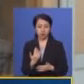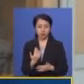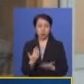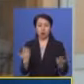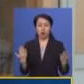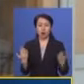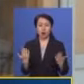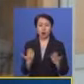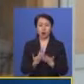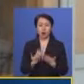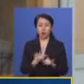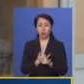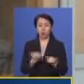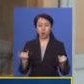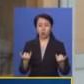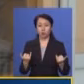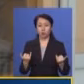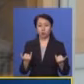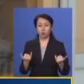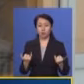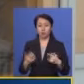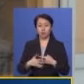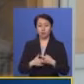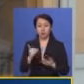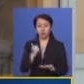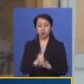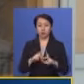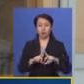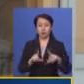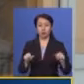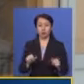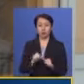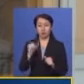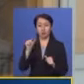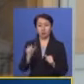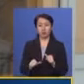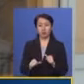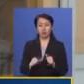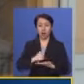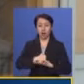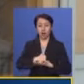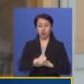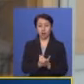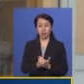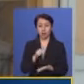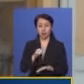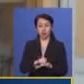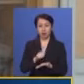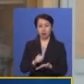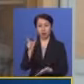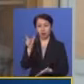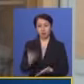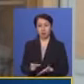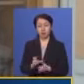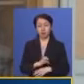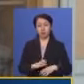некоторые услуги оказываются в открытом акимате. Именно это регистрация актов гражданского